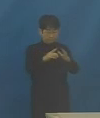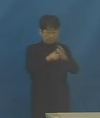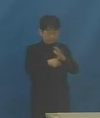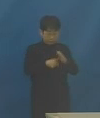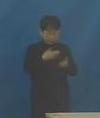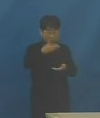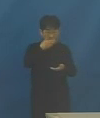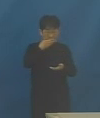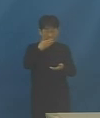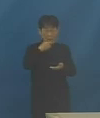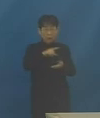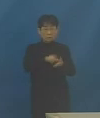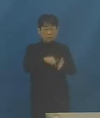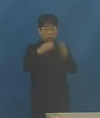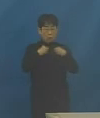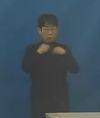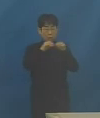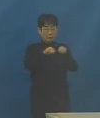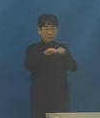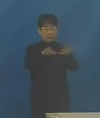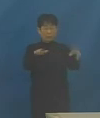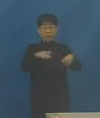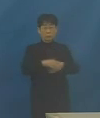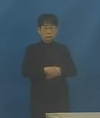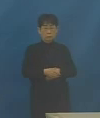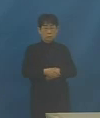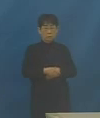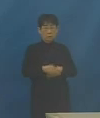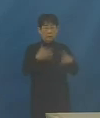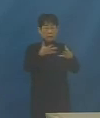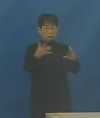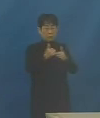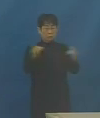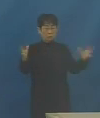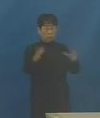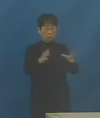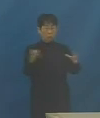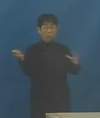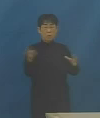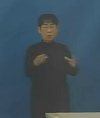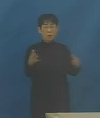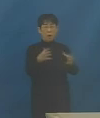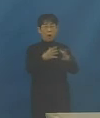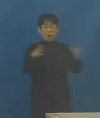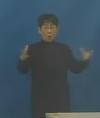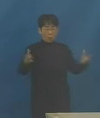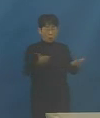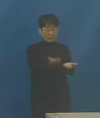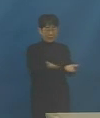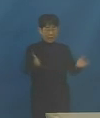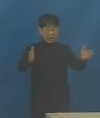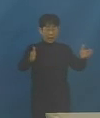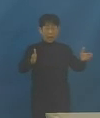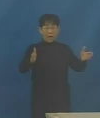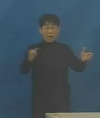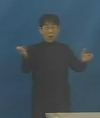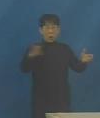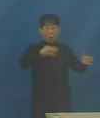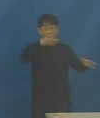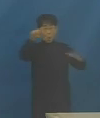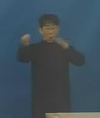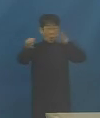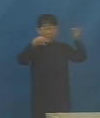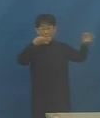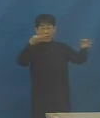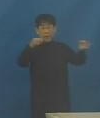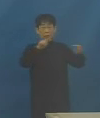が大人数大皿大覚え大騒ぎこういうものがキーワードでござい